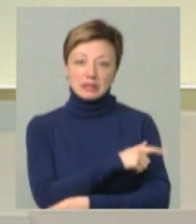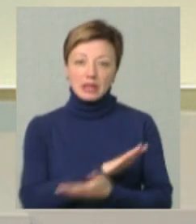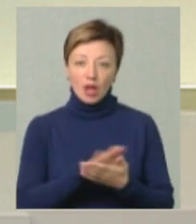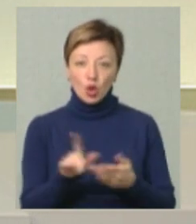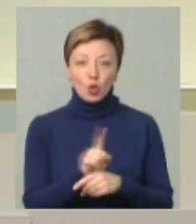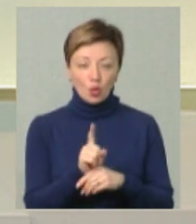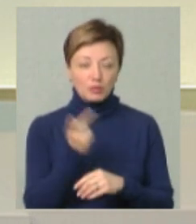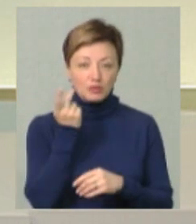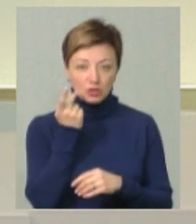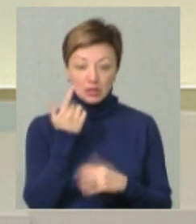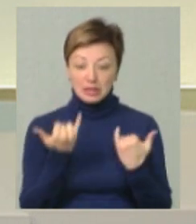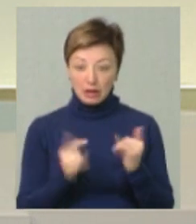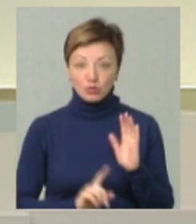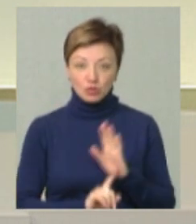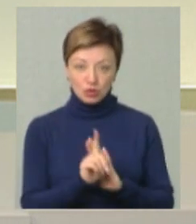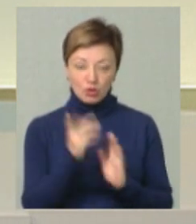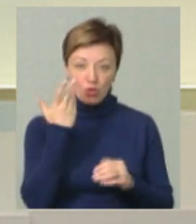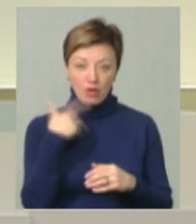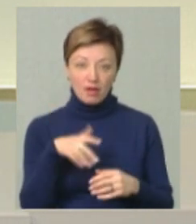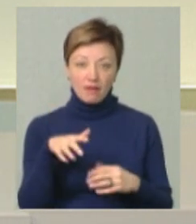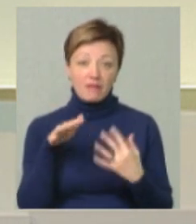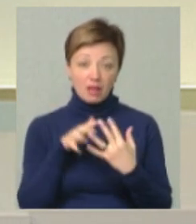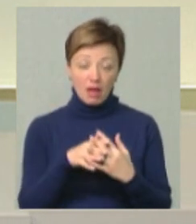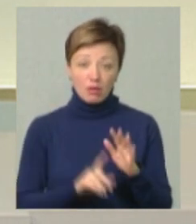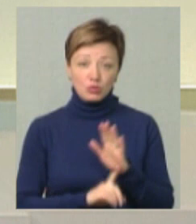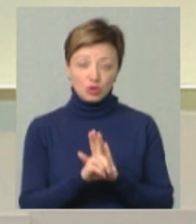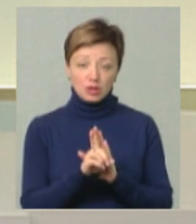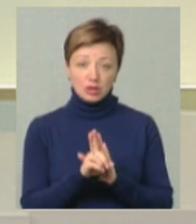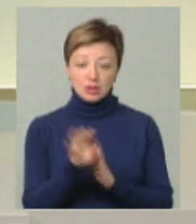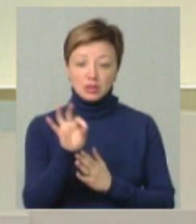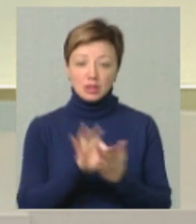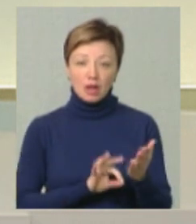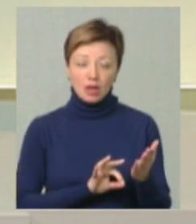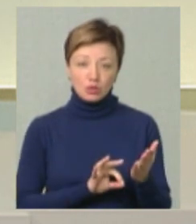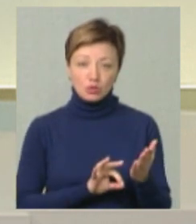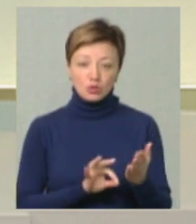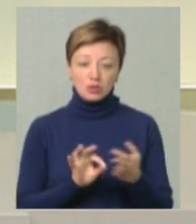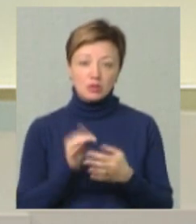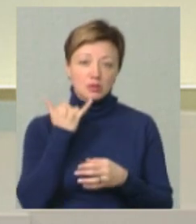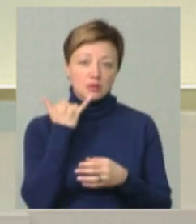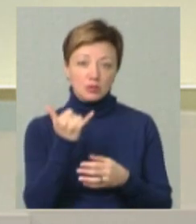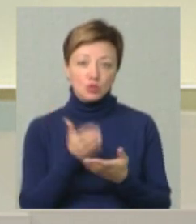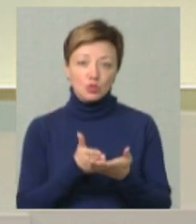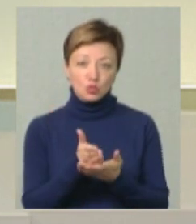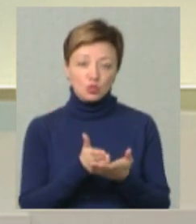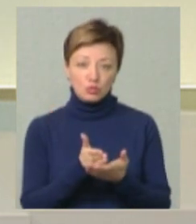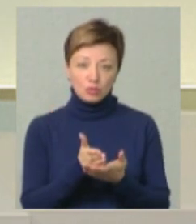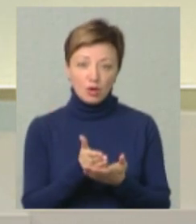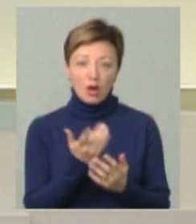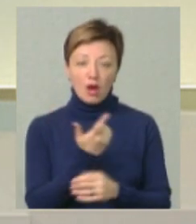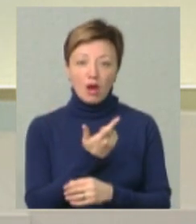завжди. Зараз, коли почалась, скажімо, війна, зразу ми зв'язалися з ветеринарною службою, які